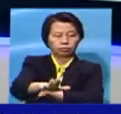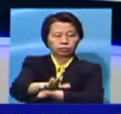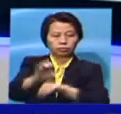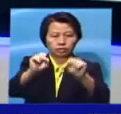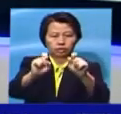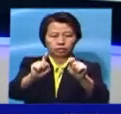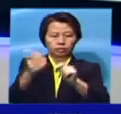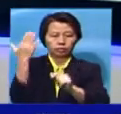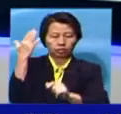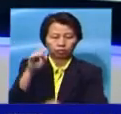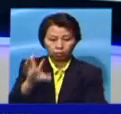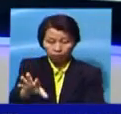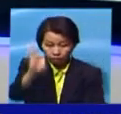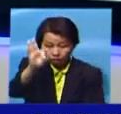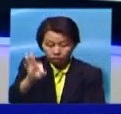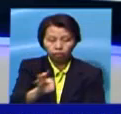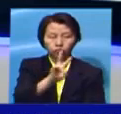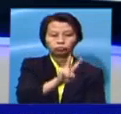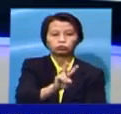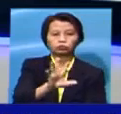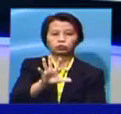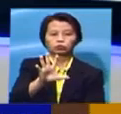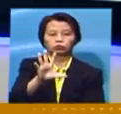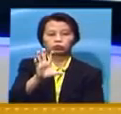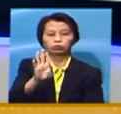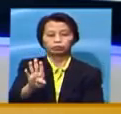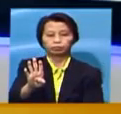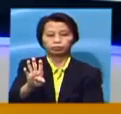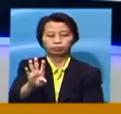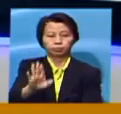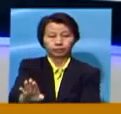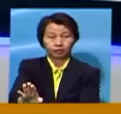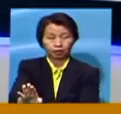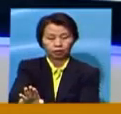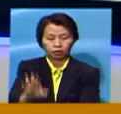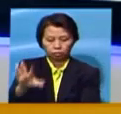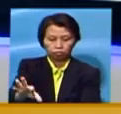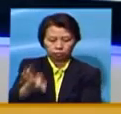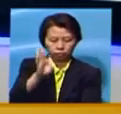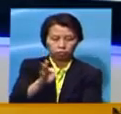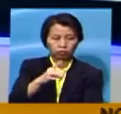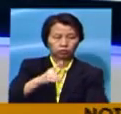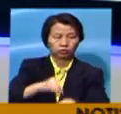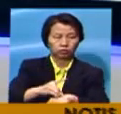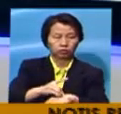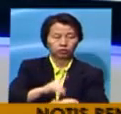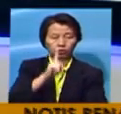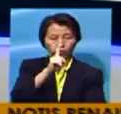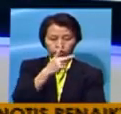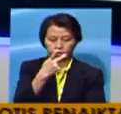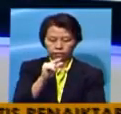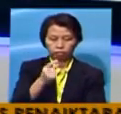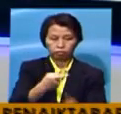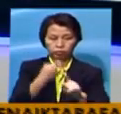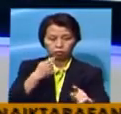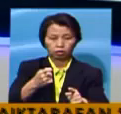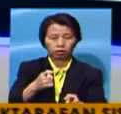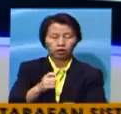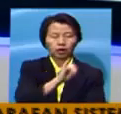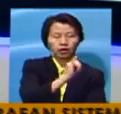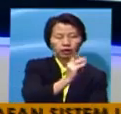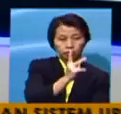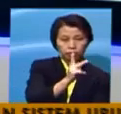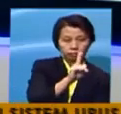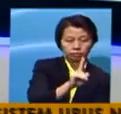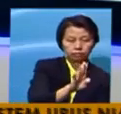Sabtu lalu ditemukan 254 petang tadi mayatnya ditemui dekat Tanjung niah 1 km dari Institut kemahiran